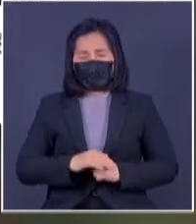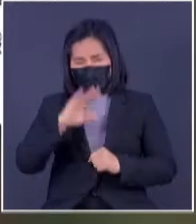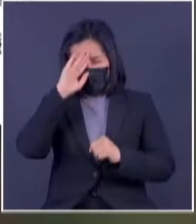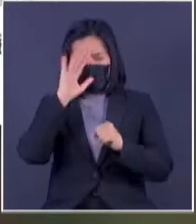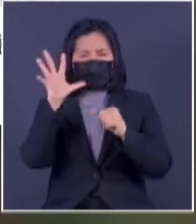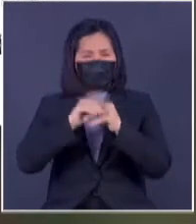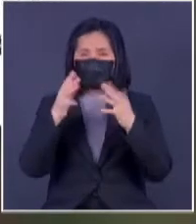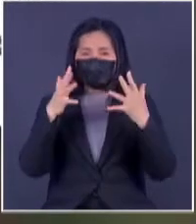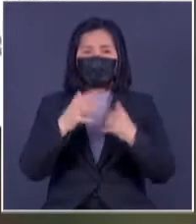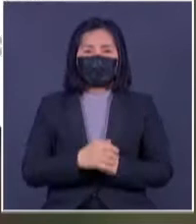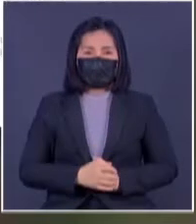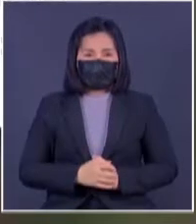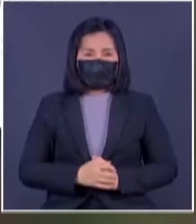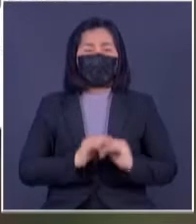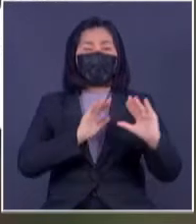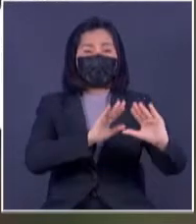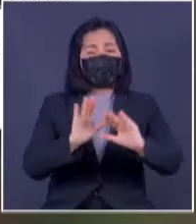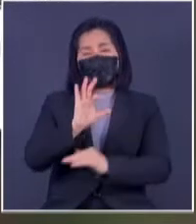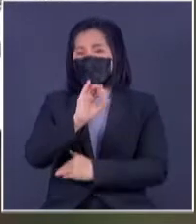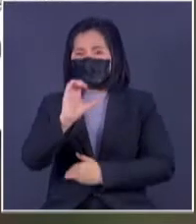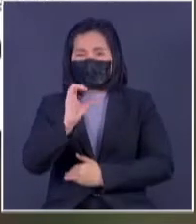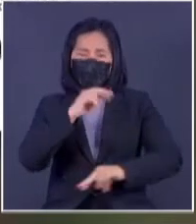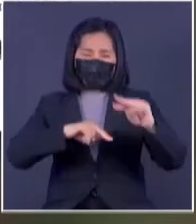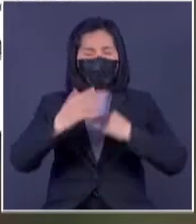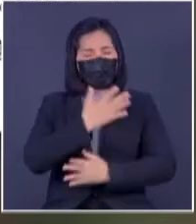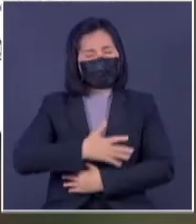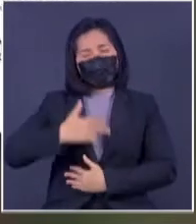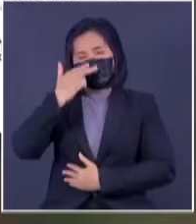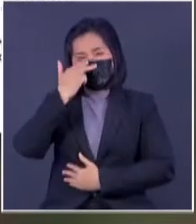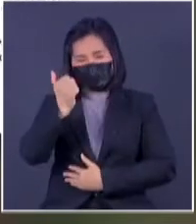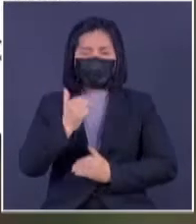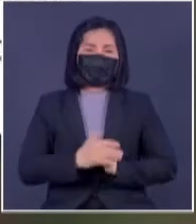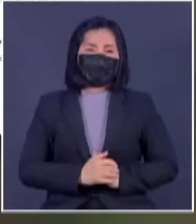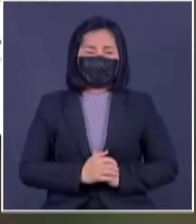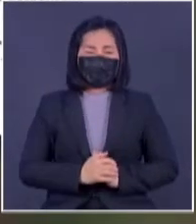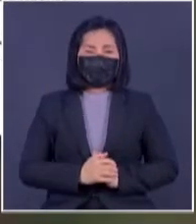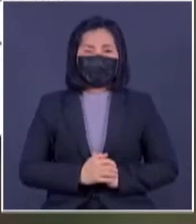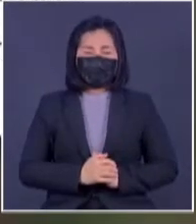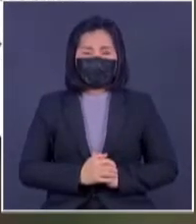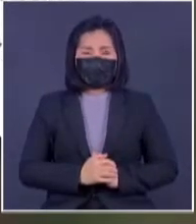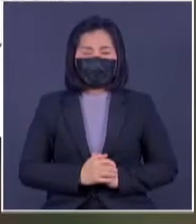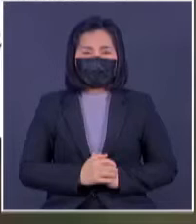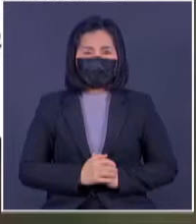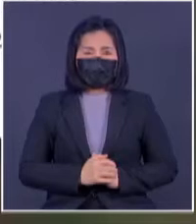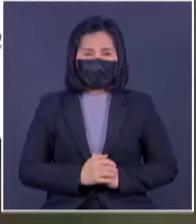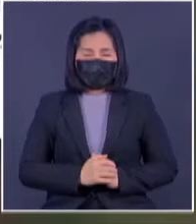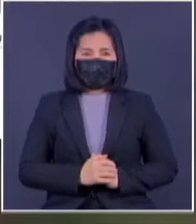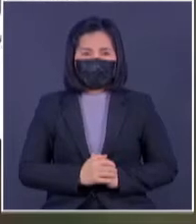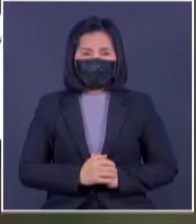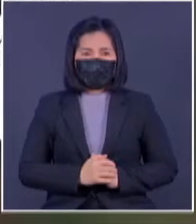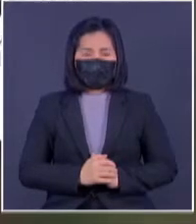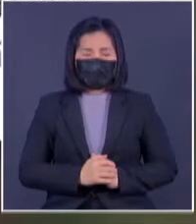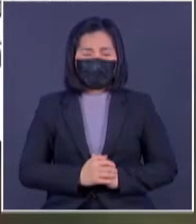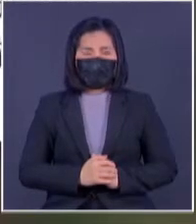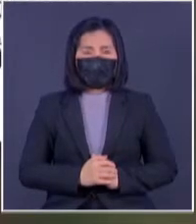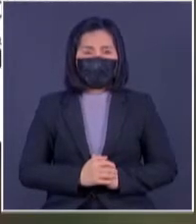เดียวกันนะครับและก็ยังได้ฝากไปถึงแฟนๆให้ดูแลสุขภาพกันด้วยในช่วงนี้และไม่เพียงเท่านั้นครับหม่อมน้อยหม่อมหลวงพันเทว